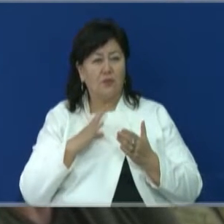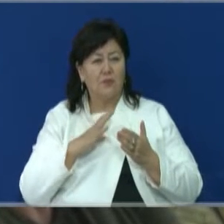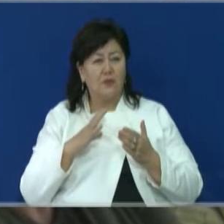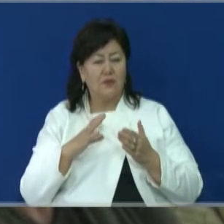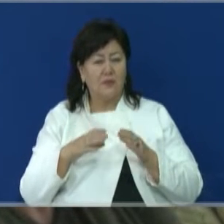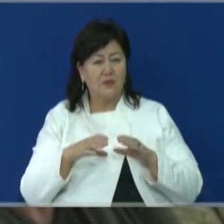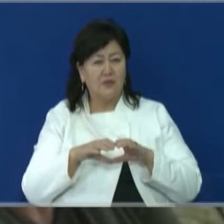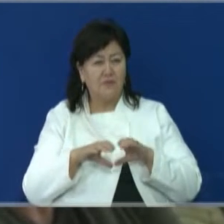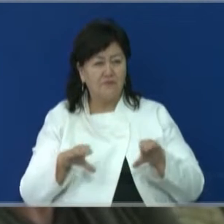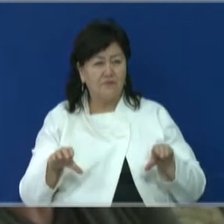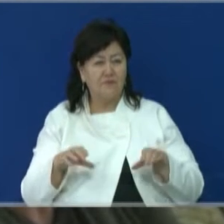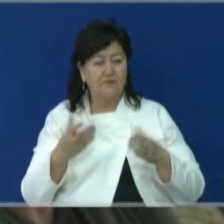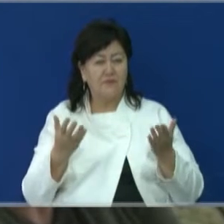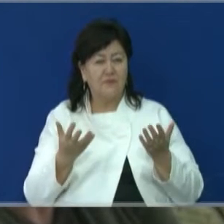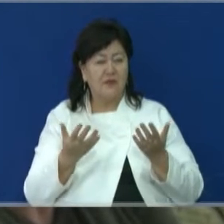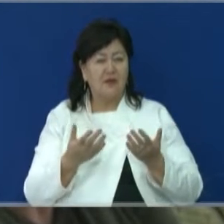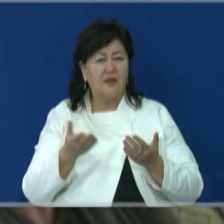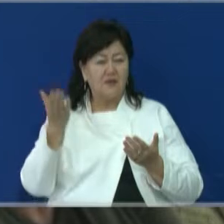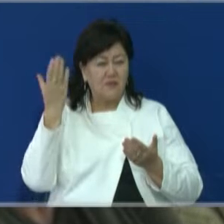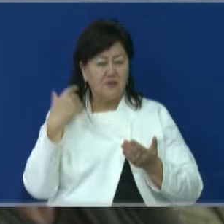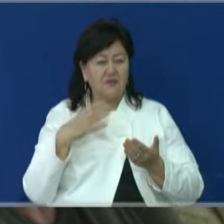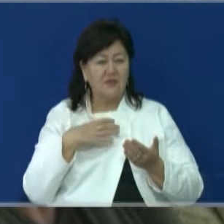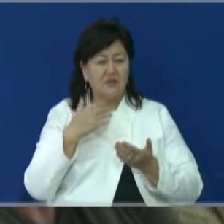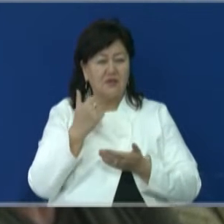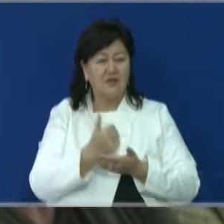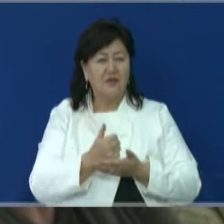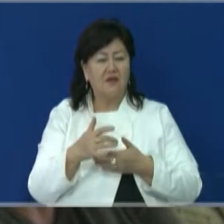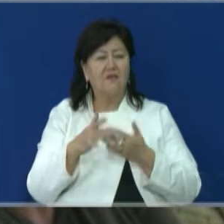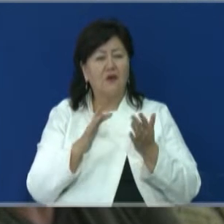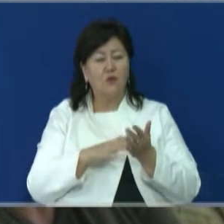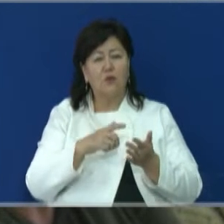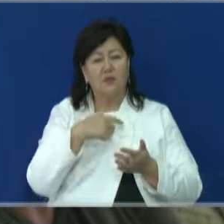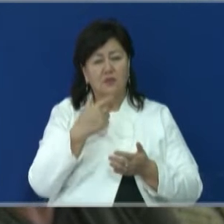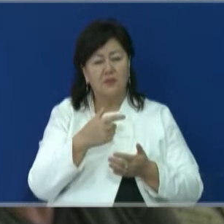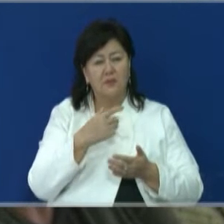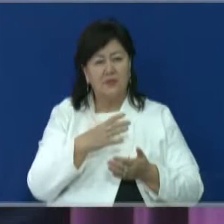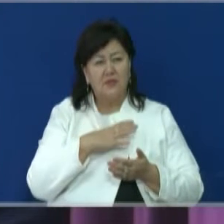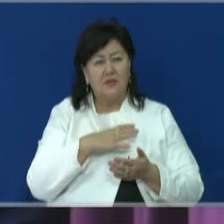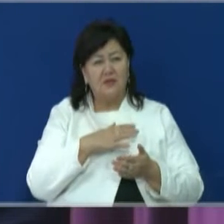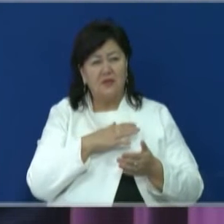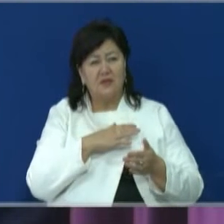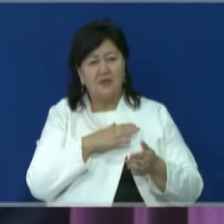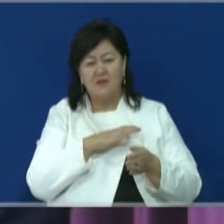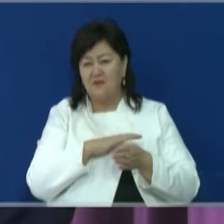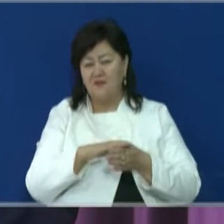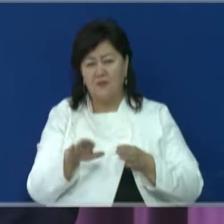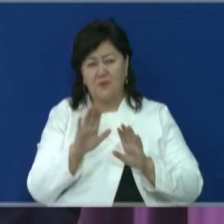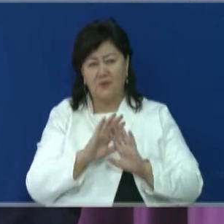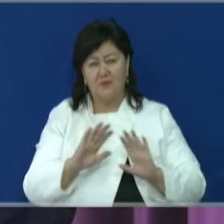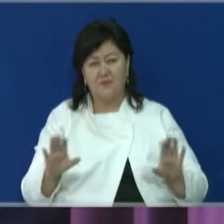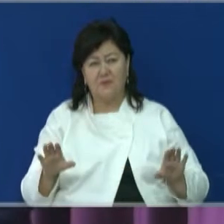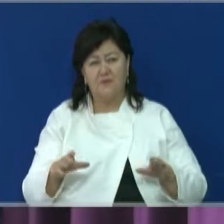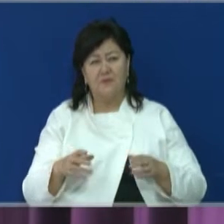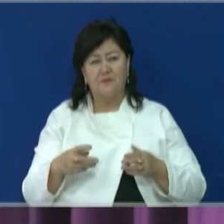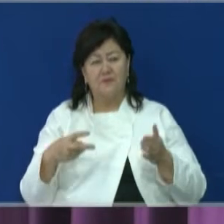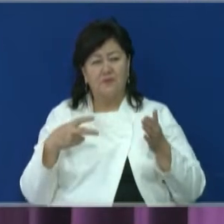едік. Осы бұрынғы әкімдерде бір екі мәселе болған, бірақ әкімшілік ауысып айтып бүйтіп, сонымен орындалмай қалып жатыр. Су бойынша, колонка тарту бойынша